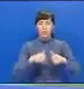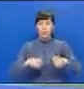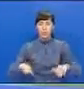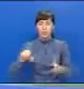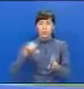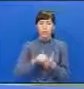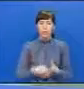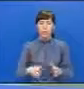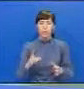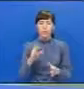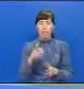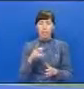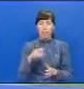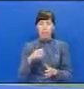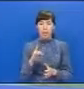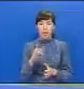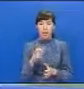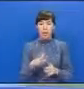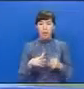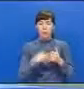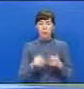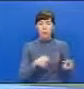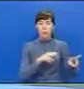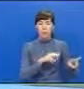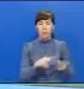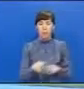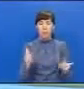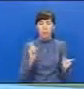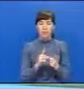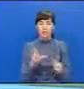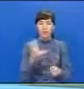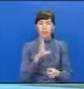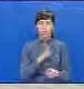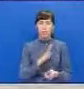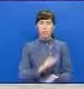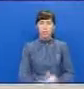мүшесі Камал Бурханов жергілікті байқаушылармен кездескен болатын.